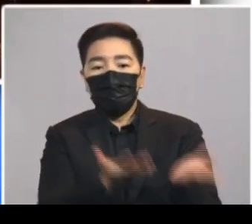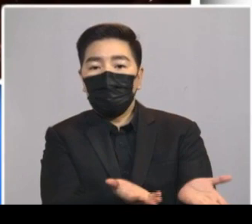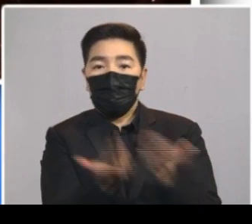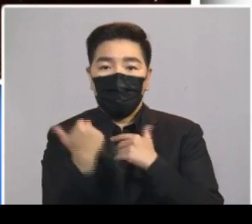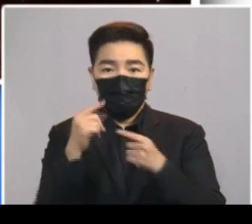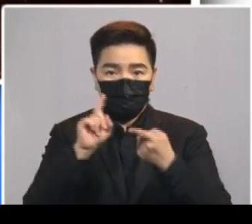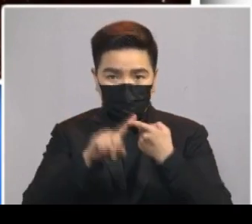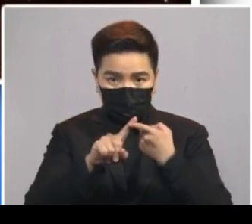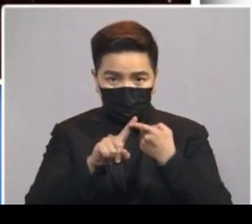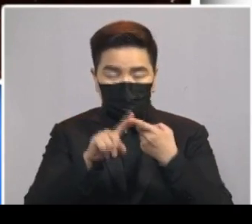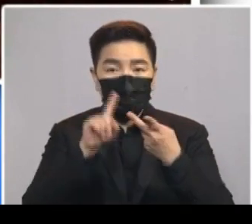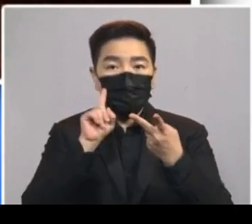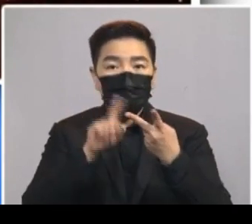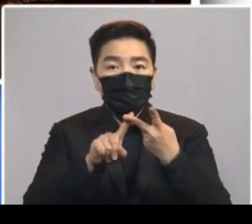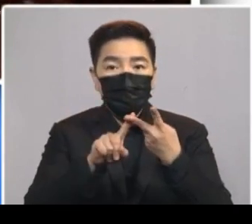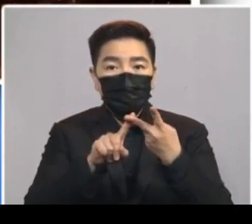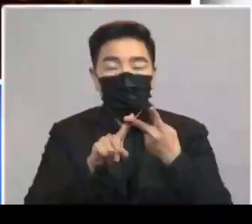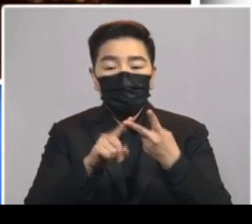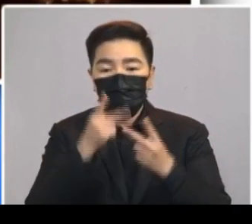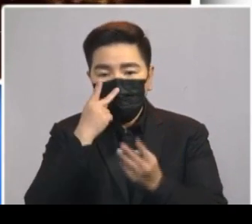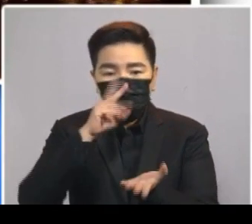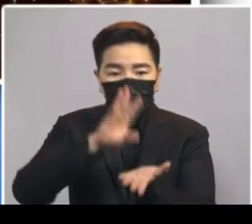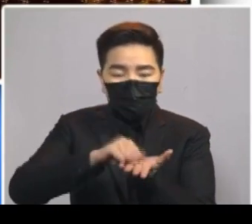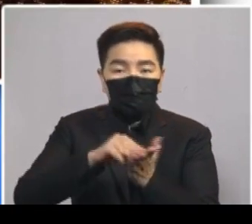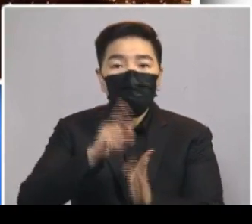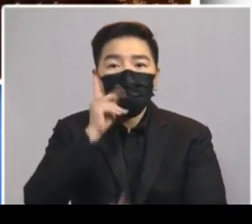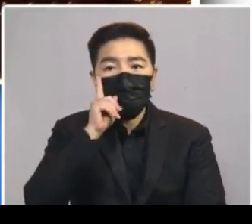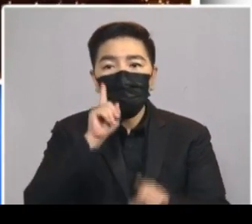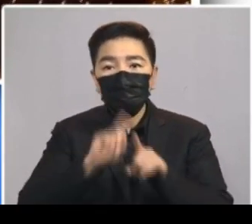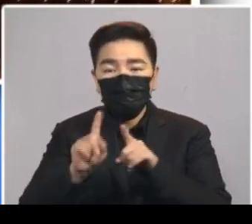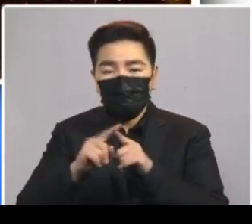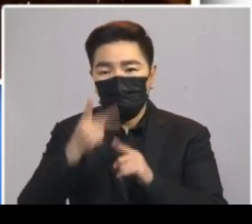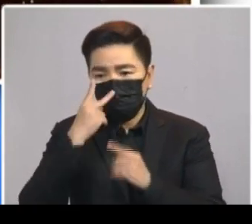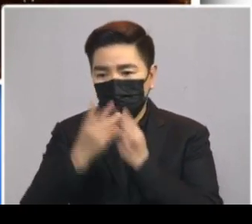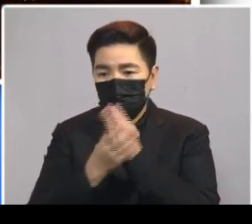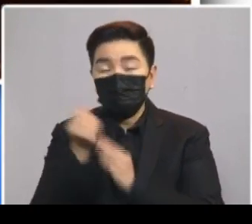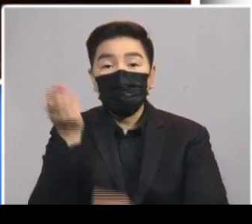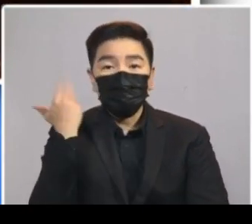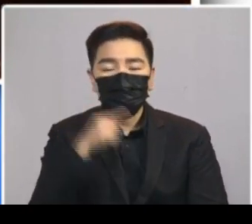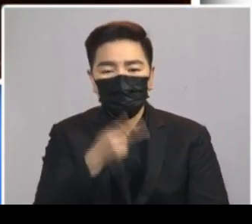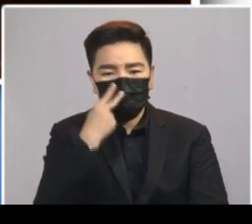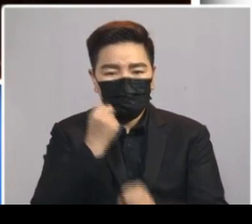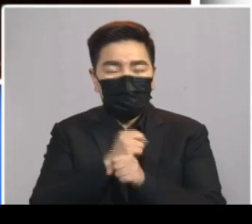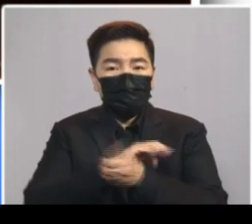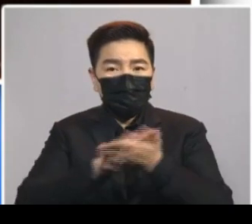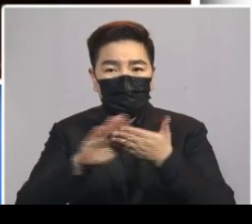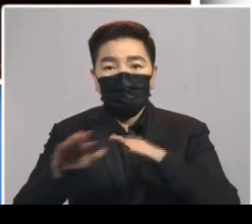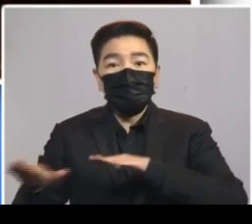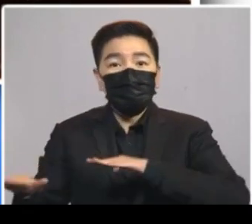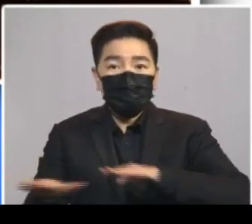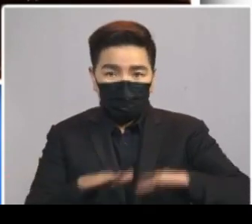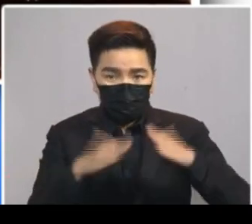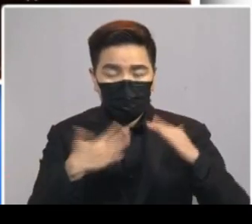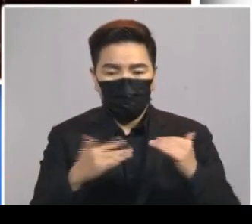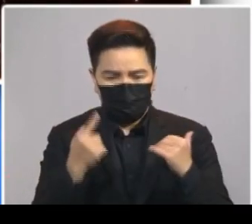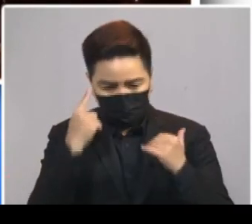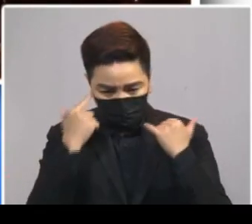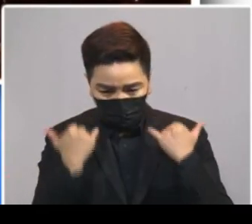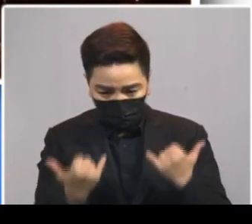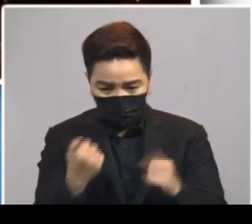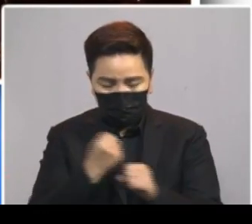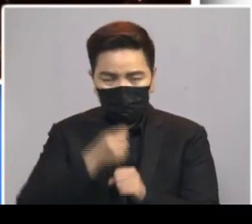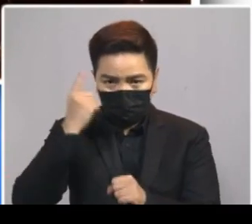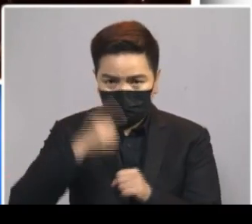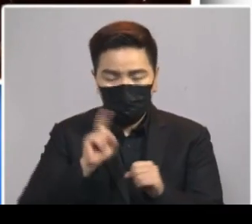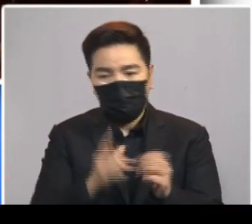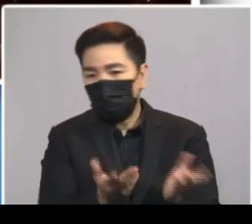ในเรื่องของการติดตามข้อมูลข่าวสารซึ่งเข้าใจว่าอาทิตย์ที่แล้วก็เสร็จสิ้นในการเตรียมการวันนี้ก็คงต้องปฏิบัติจริง